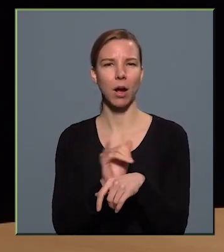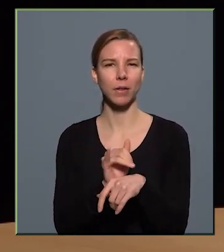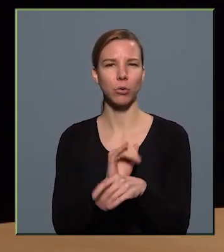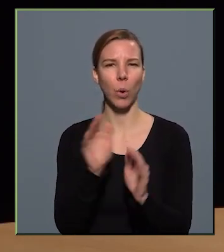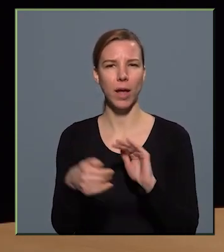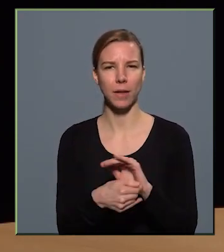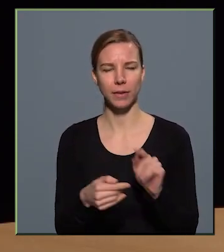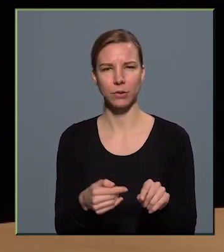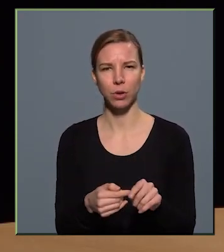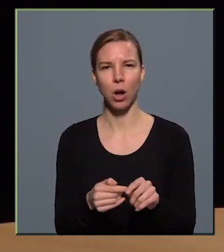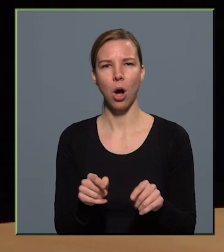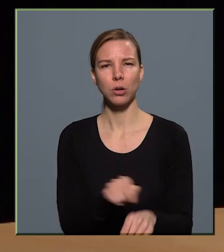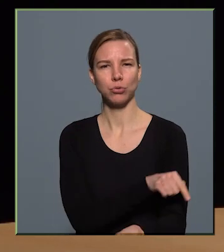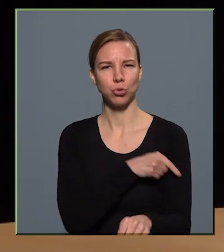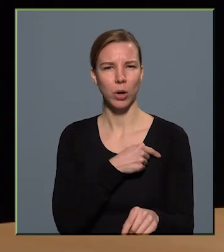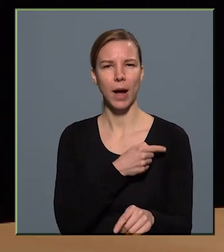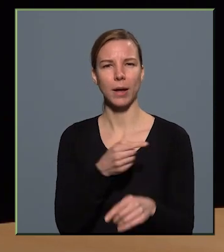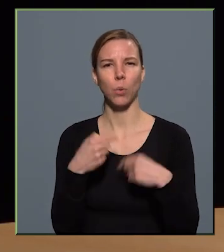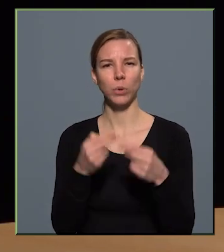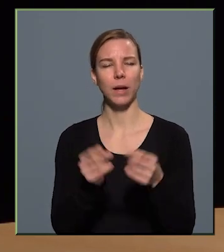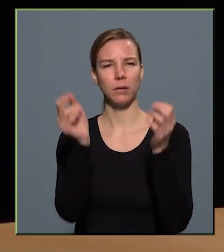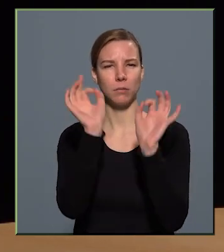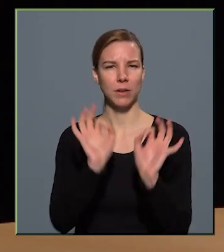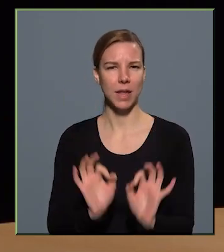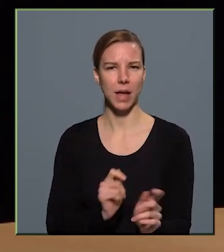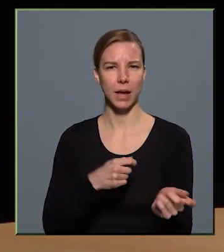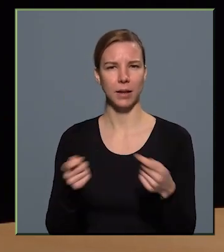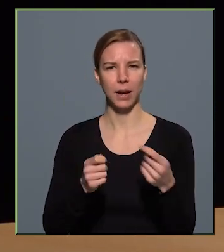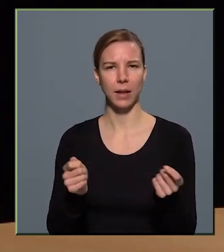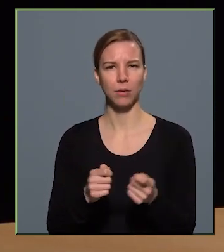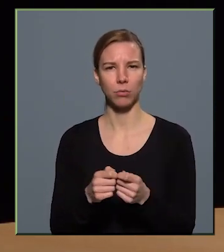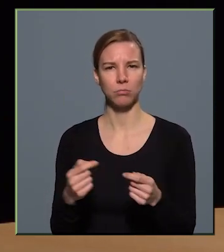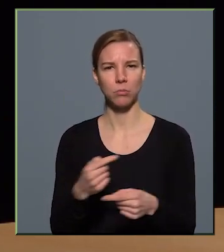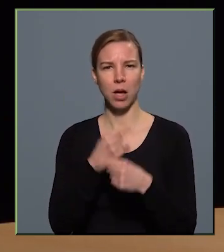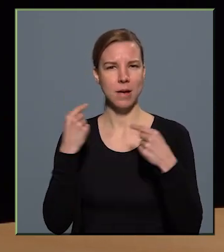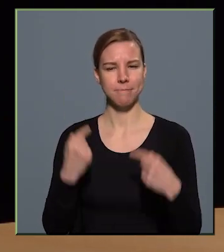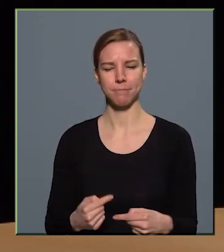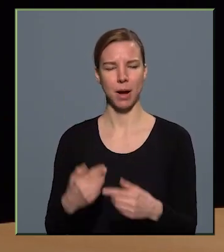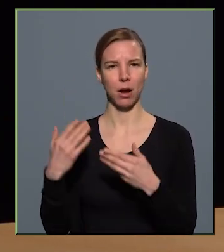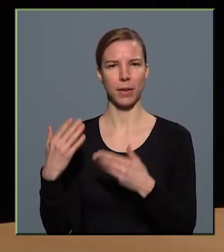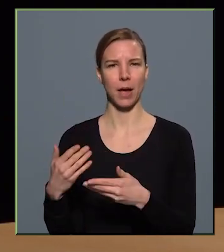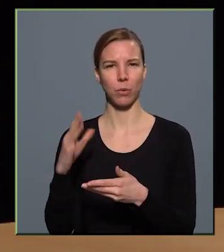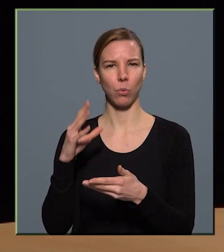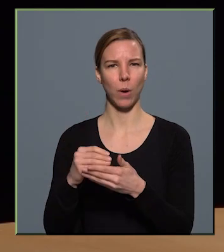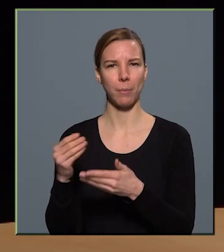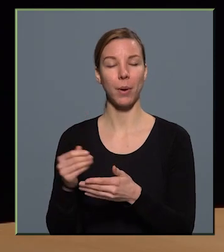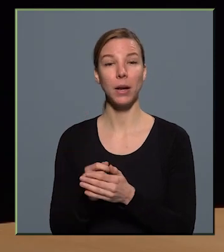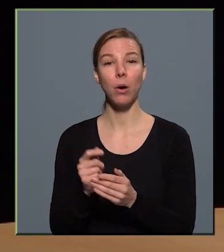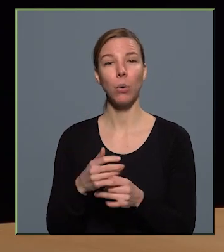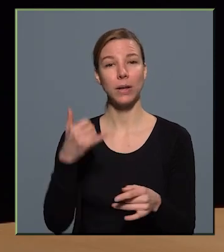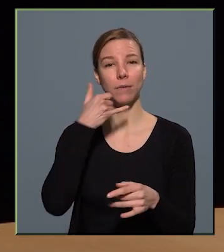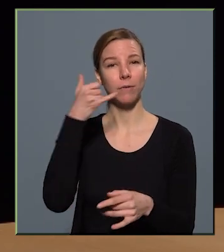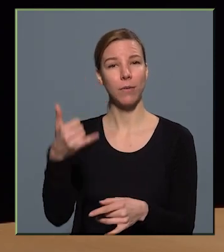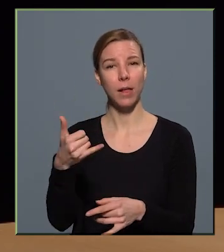aki nagyon-nagyon sokáig utána a cégeket irányított, és egy nagyon, a mai napig egy meghatározó dolgánya a magyarországi villamosenergiaiparnak, amikor én felhívtam